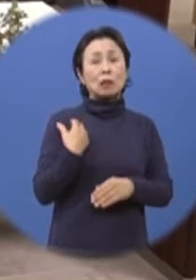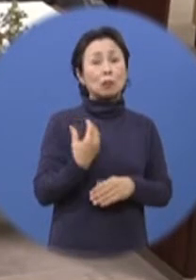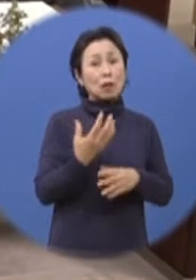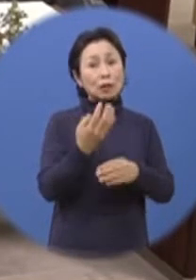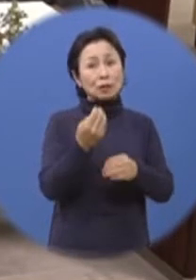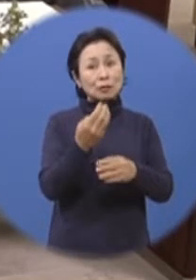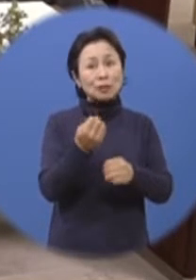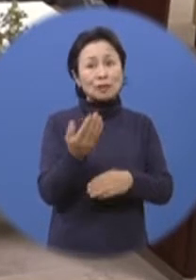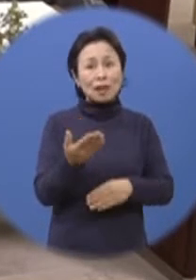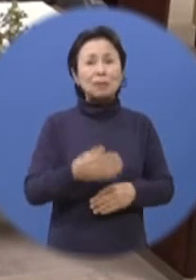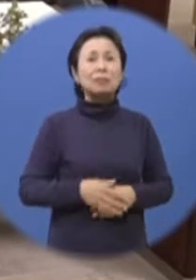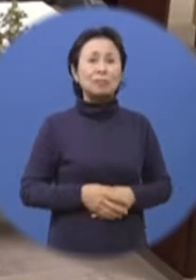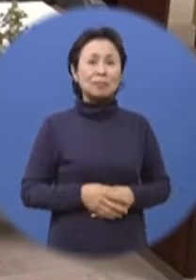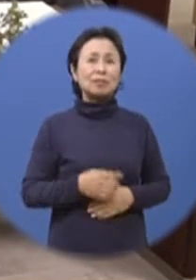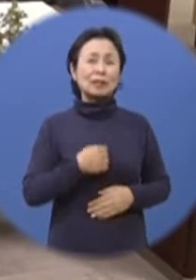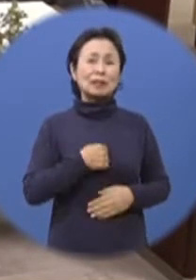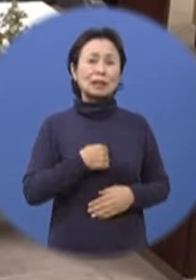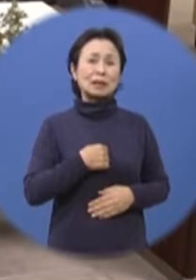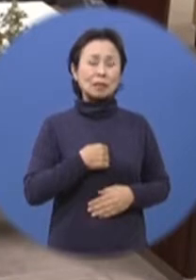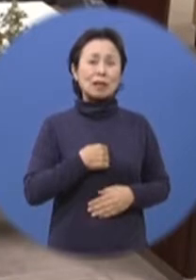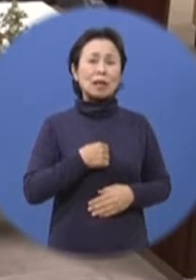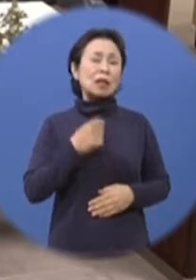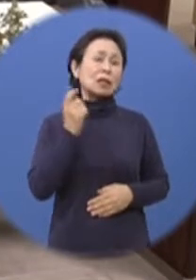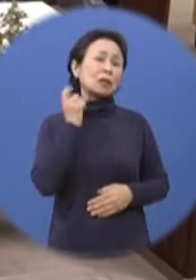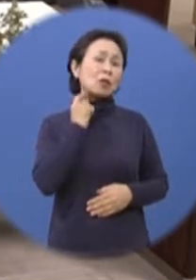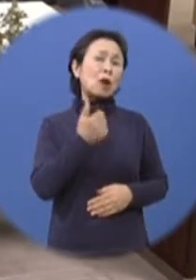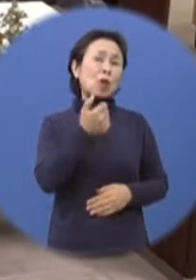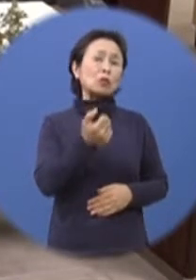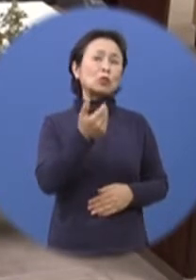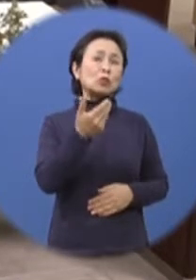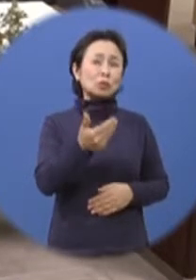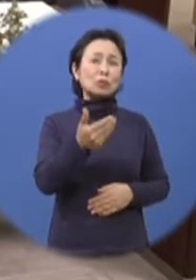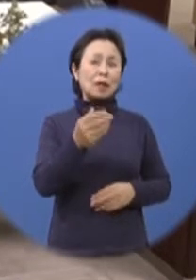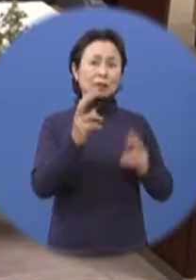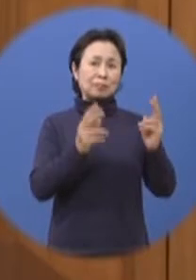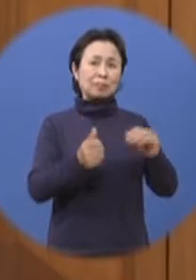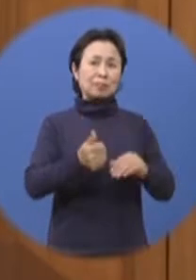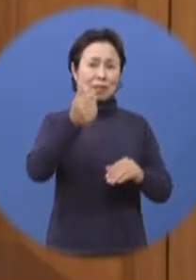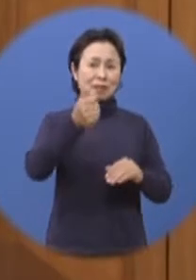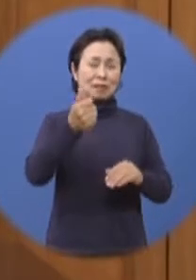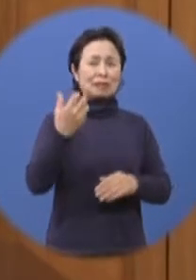何年ぐらいだったんで昭和59年すっなるほど